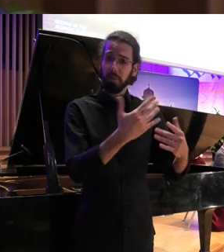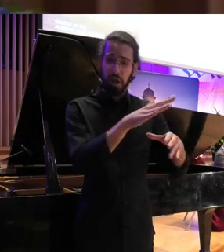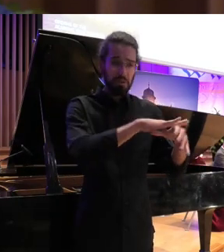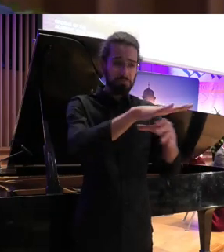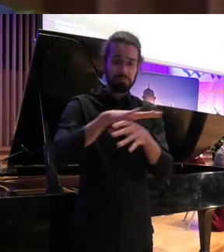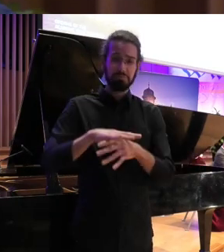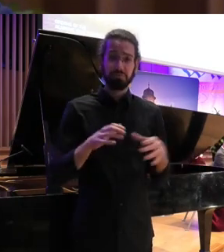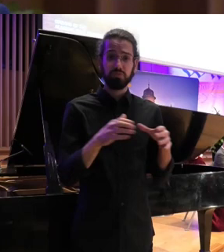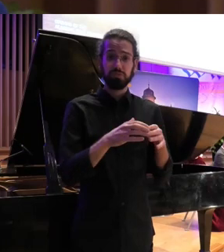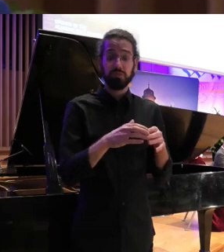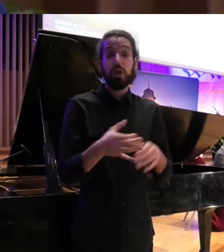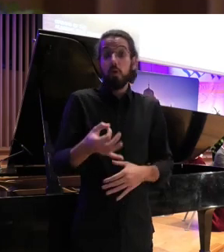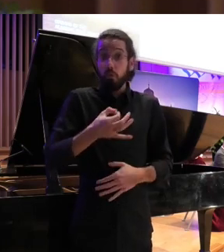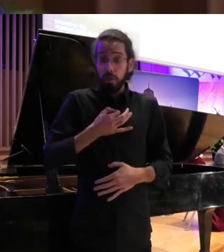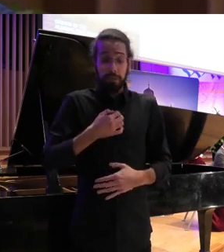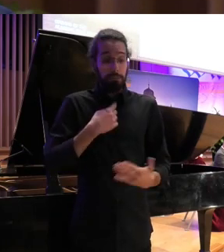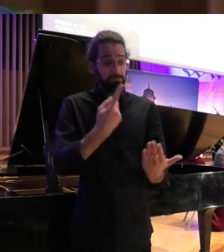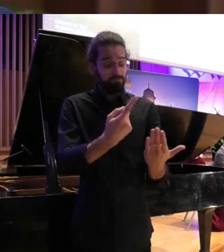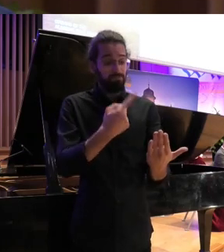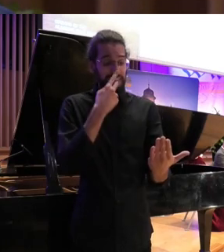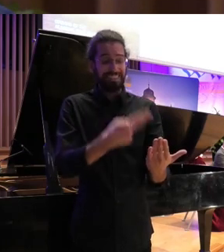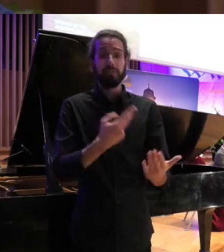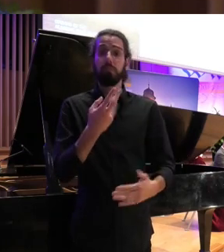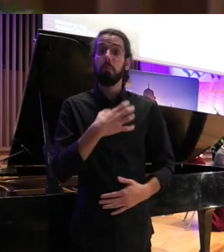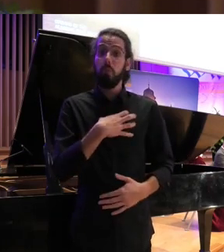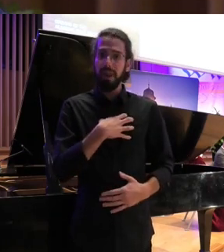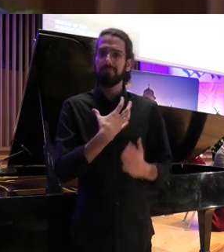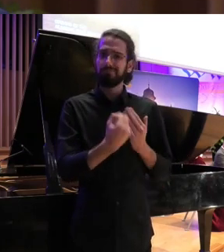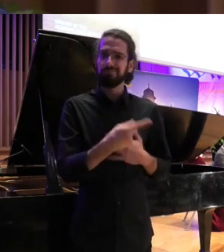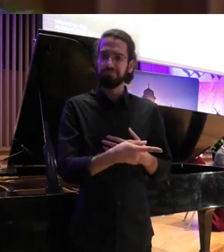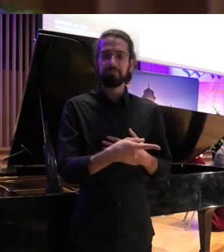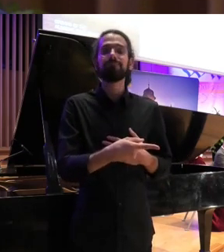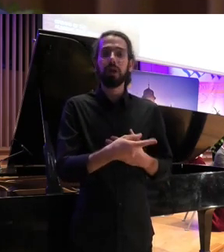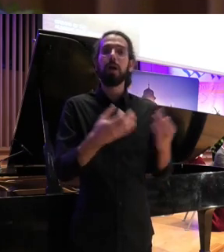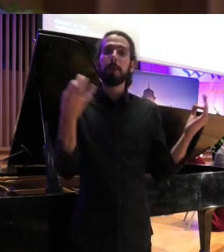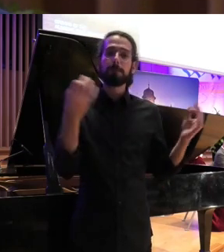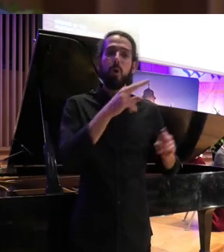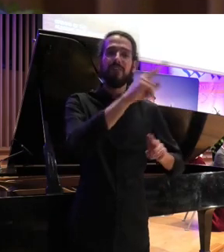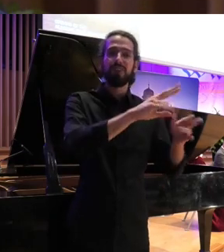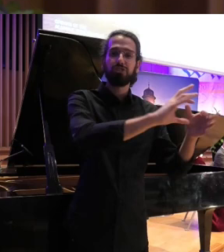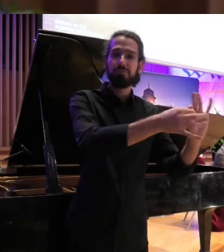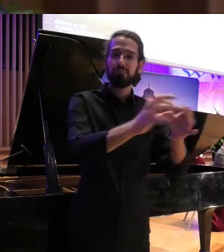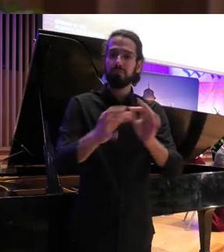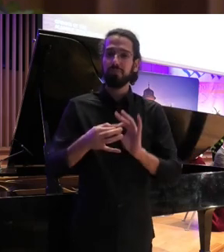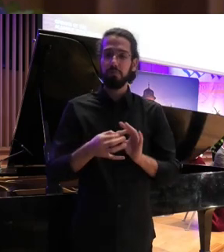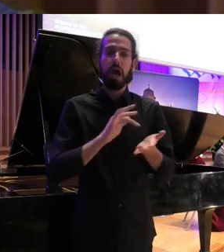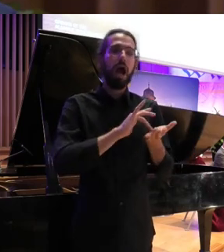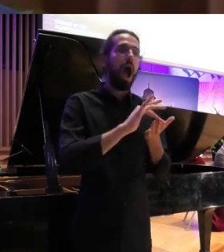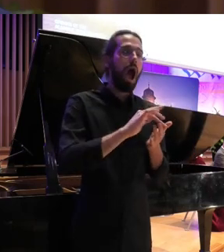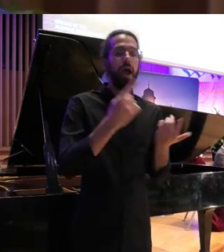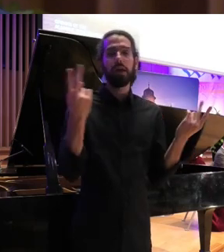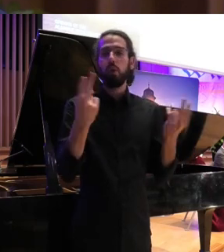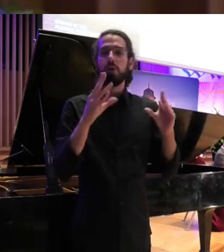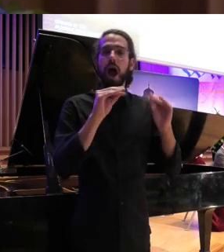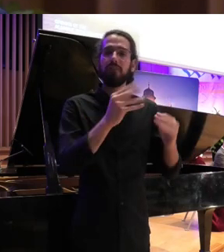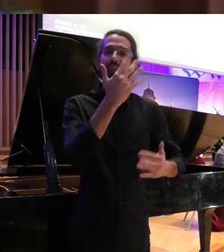zum Teil nur lösen, wenn wir eben von der reinen Mathematik über die sogenannte angewandte Mathematik bis wirklich